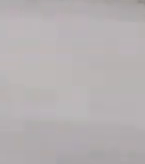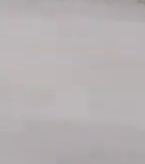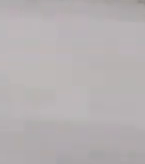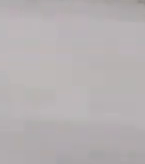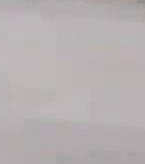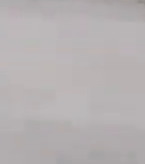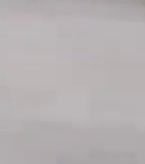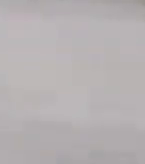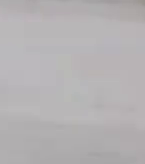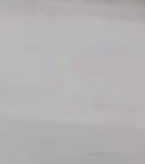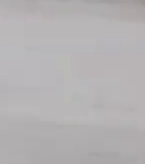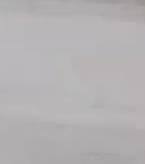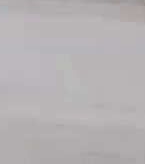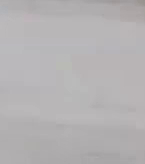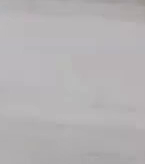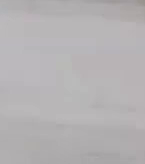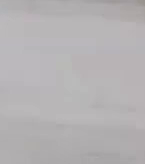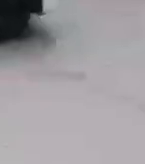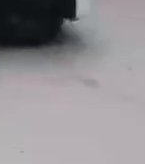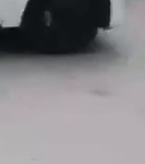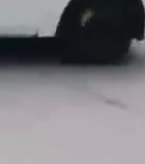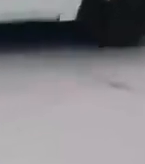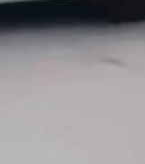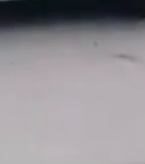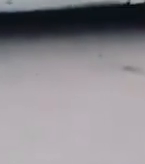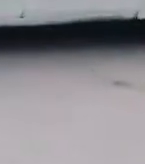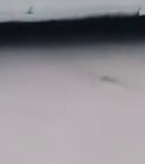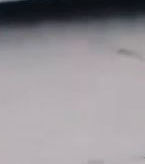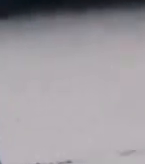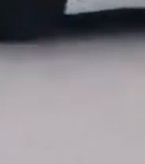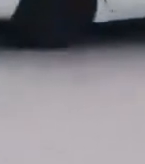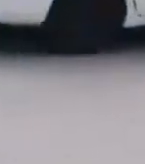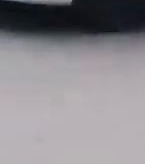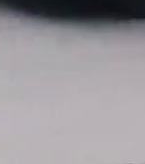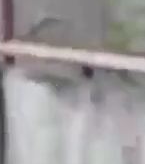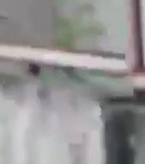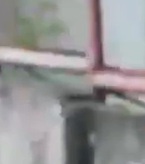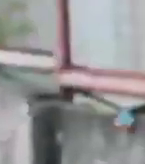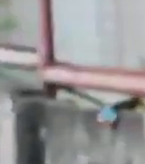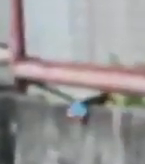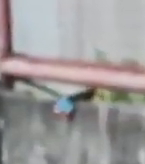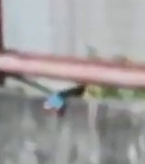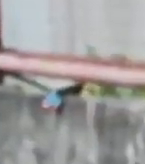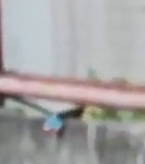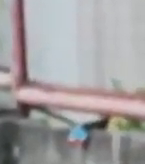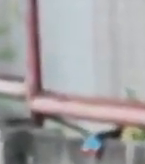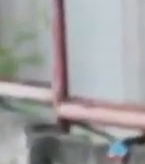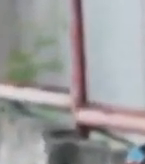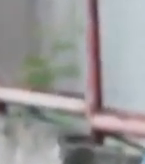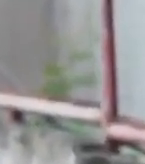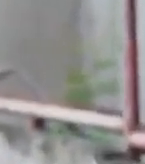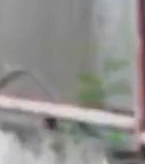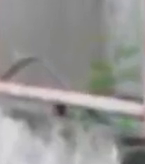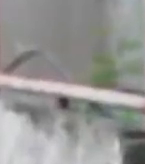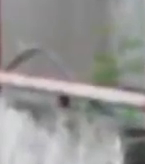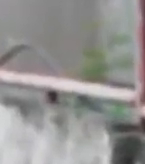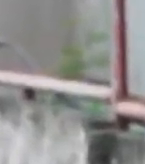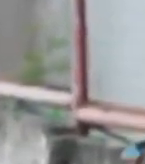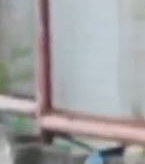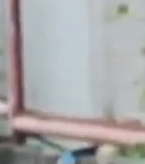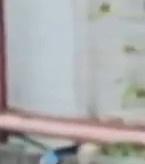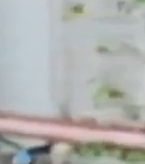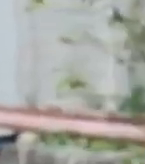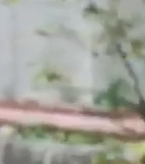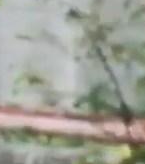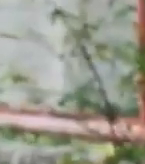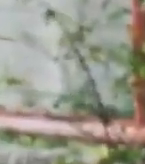Tubong Masbate ang 20 anyos na si Nilo Cortez Jr. Taong 2018, nang umalis sa